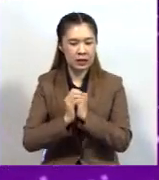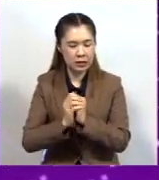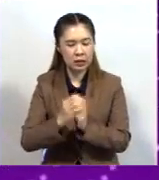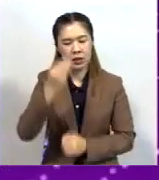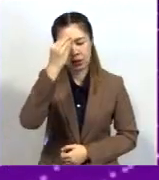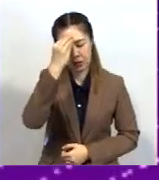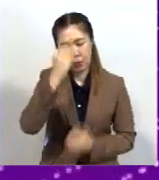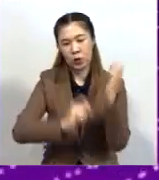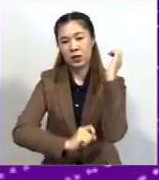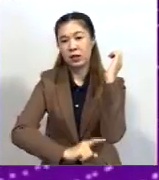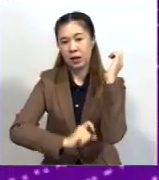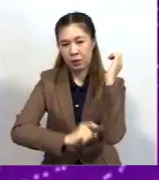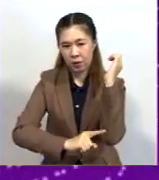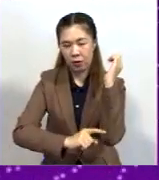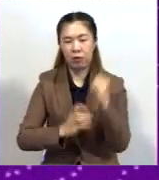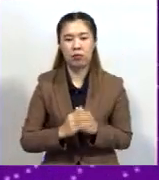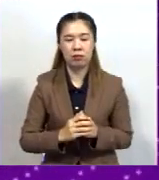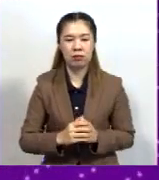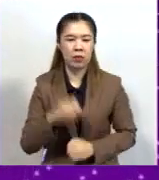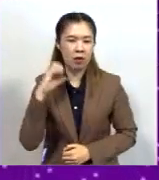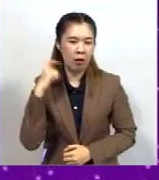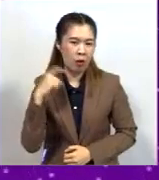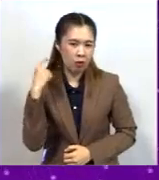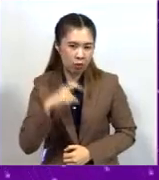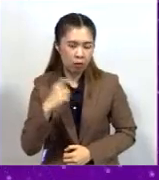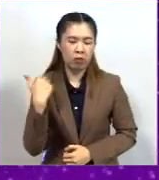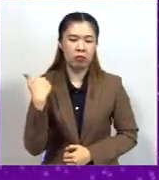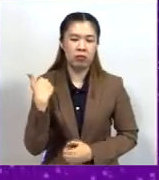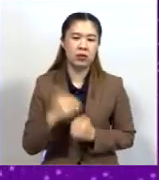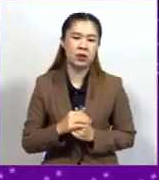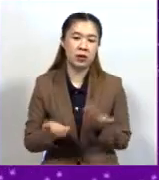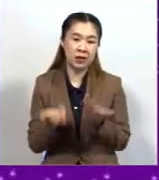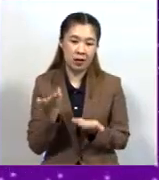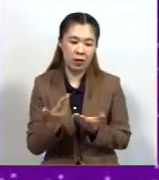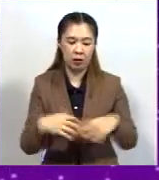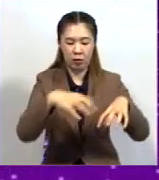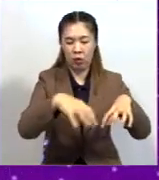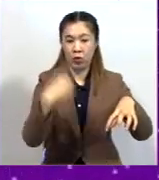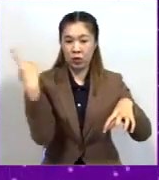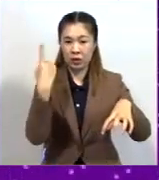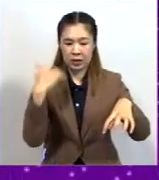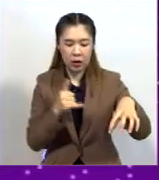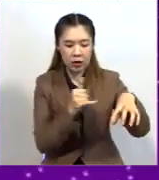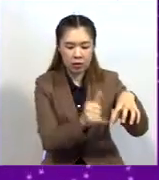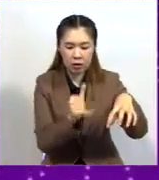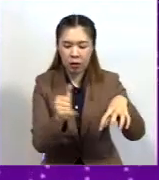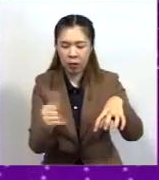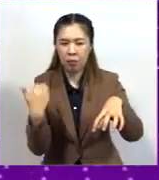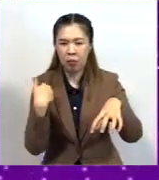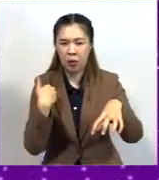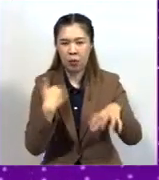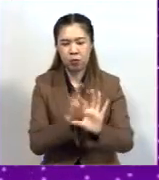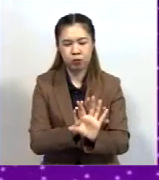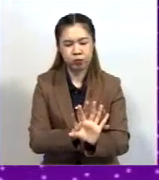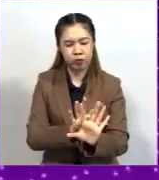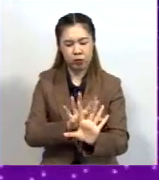ปุ่นสิงคโปร์ ฮ่องกง รวมถึงถ้าเกิดว่าไปตามสถานที่ท่องเที่ยวที่เราเห็นนักท่องเที่ยวต่างชาติหรือว่ามีคนเย